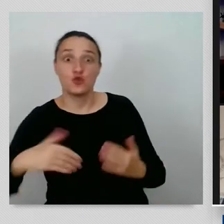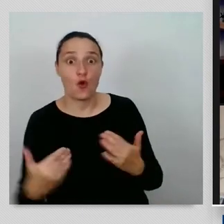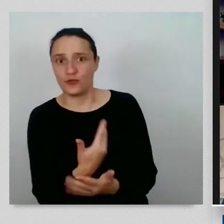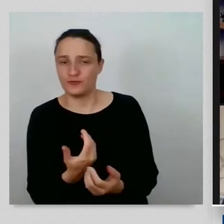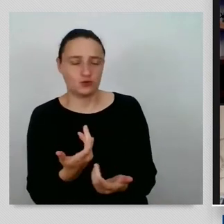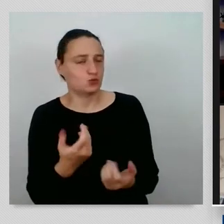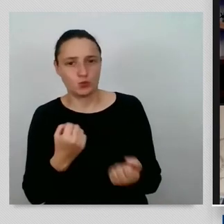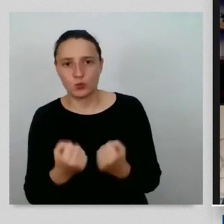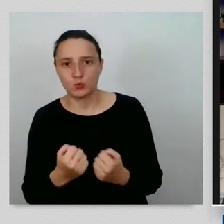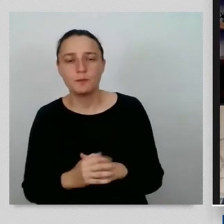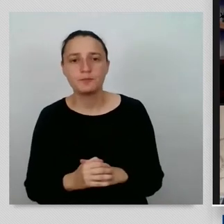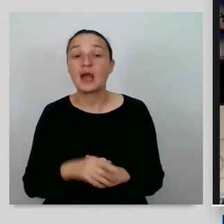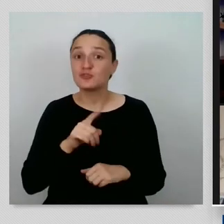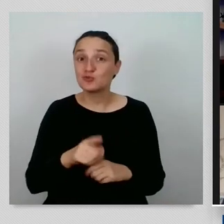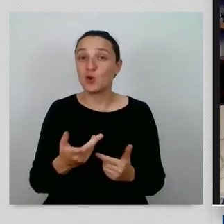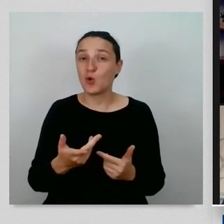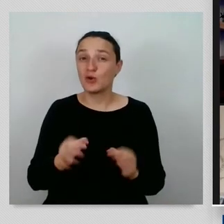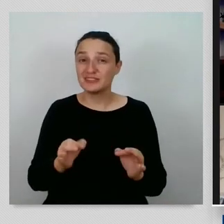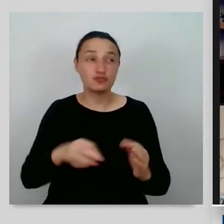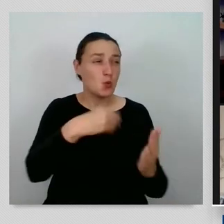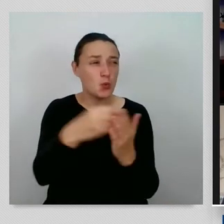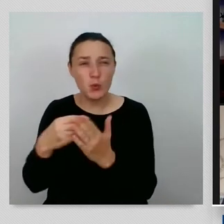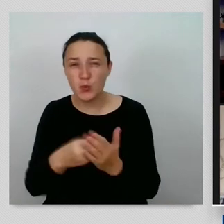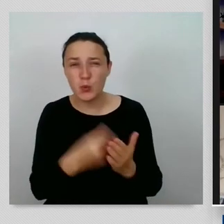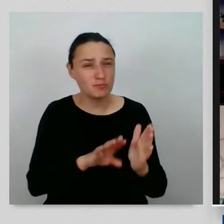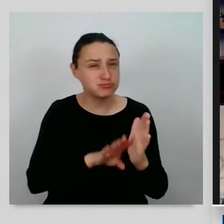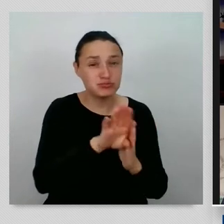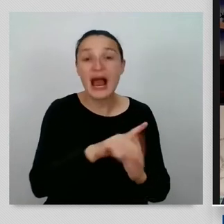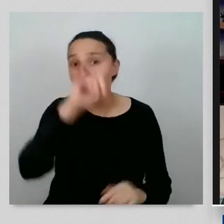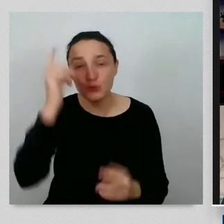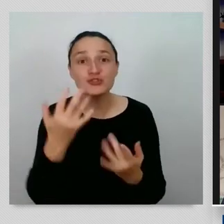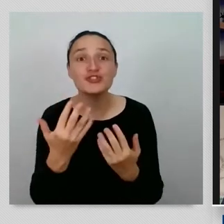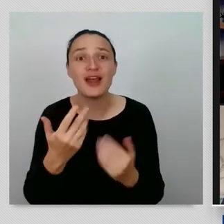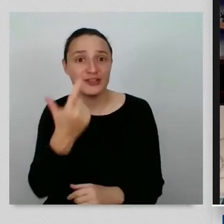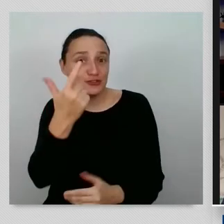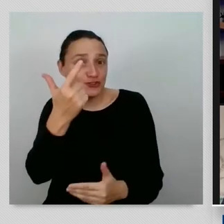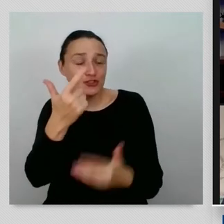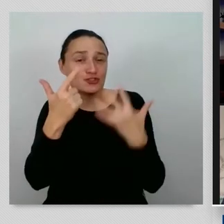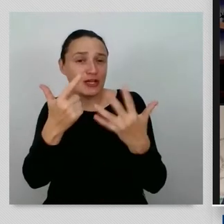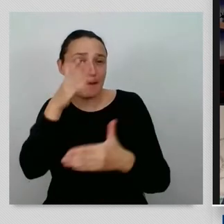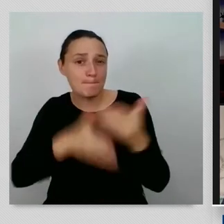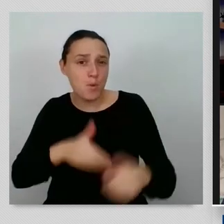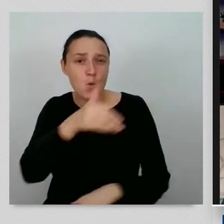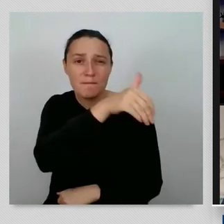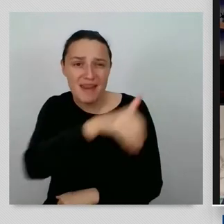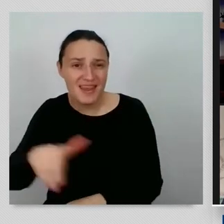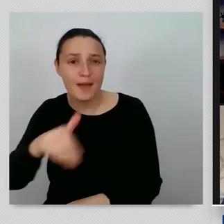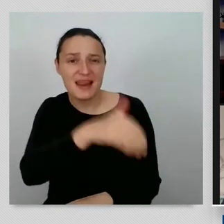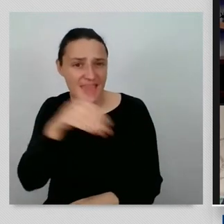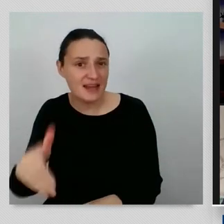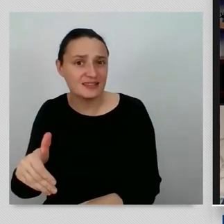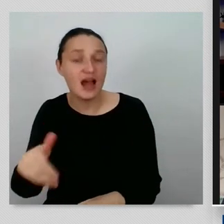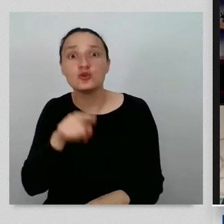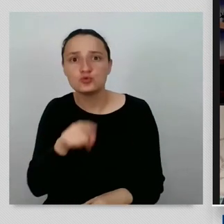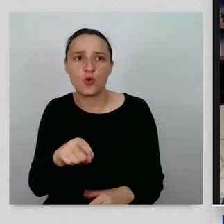o tym wzroście, galopującym wzroście konsumpcji przy 7,5 miliardach, no to oczywiście to ten czynnik PKB